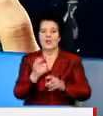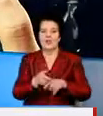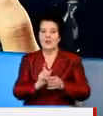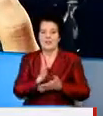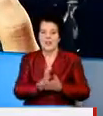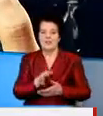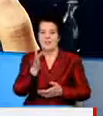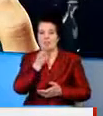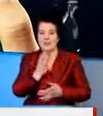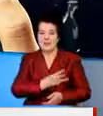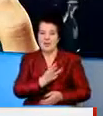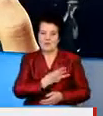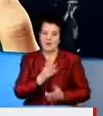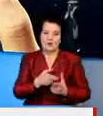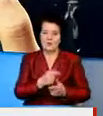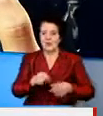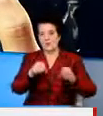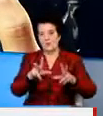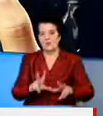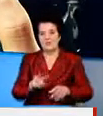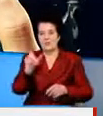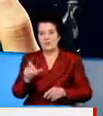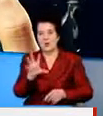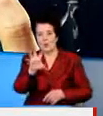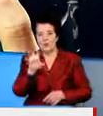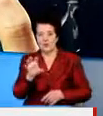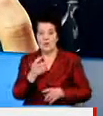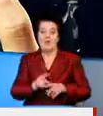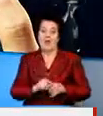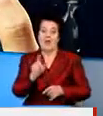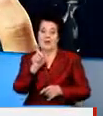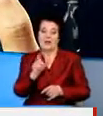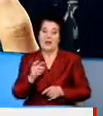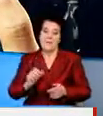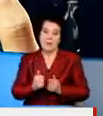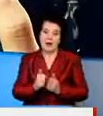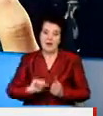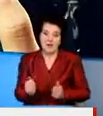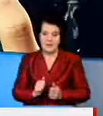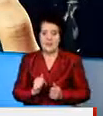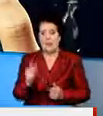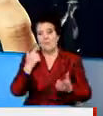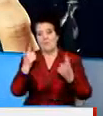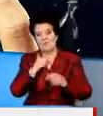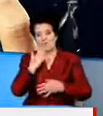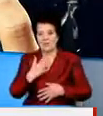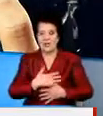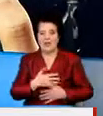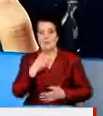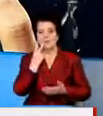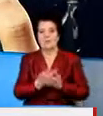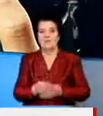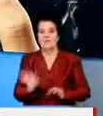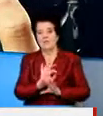este vorba de amatori sau de profesioniști în mânuirea camerei foto. Prietenii, povești de dragoste sau nunți, toate se găsesc acolo,